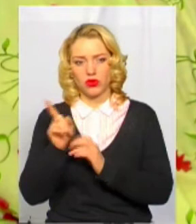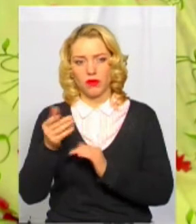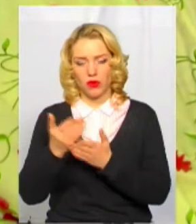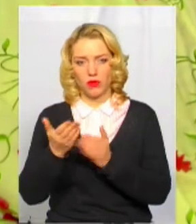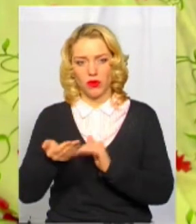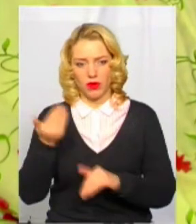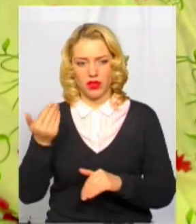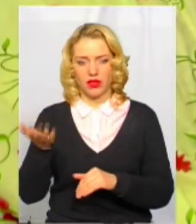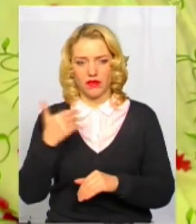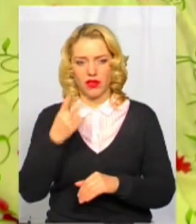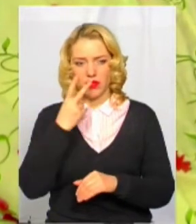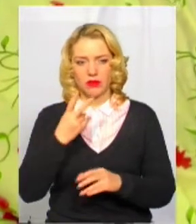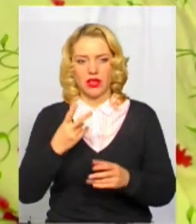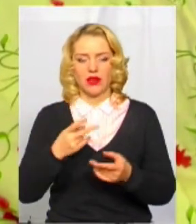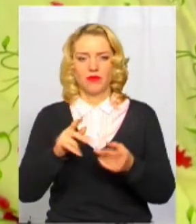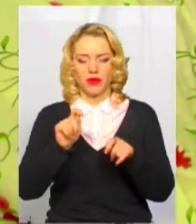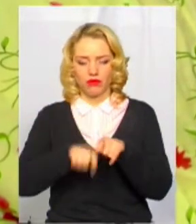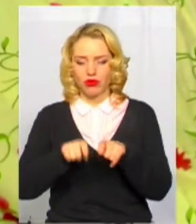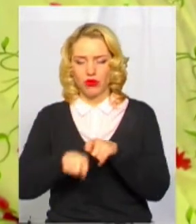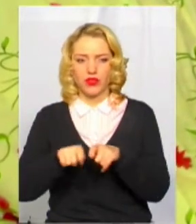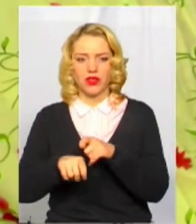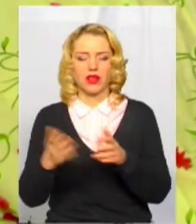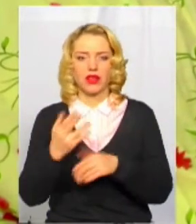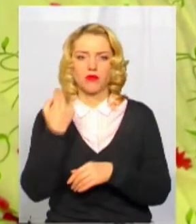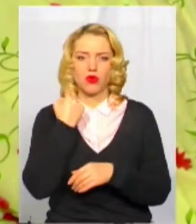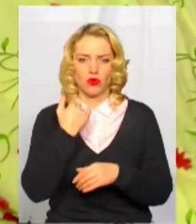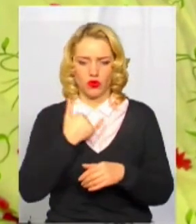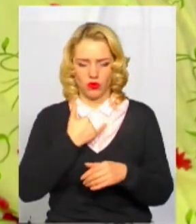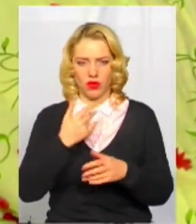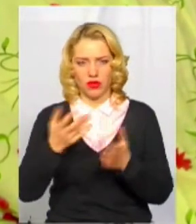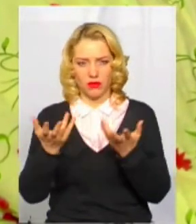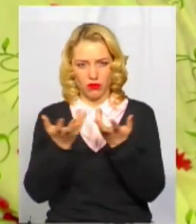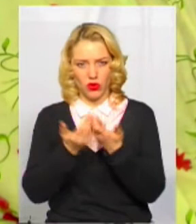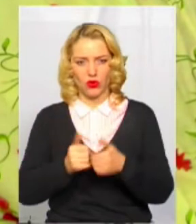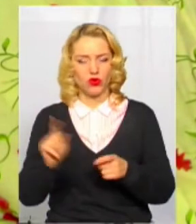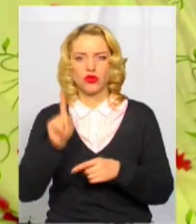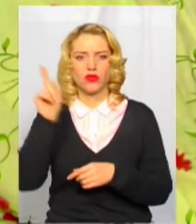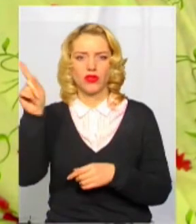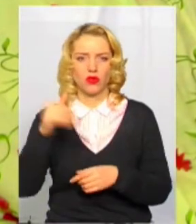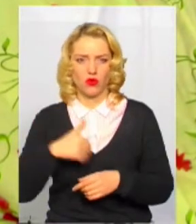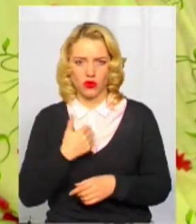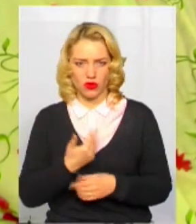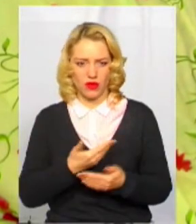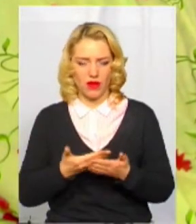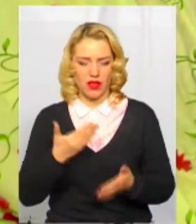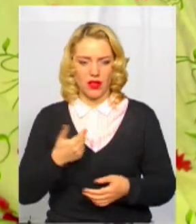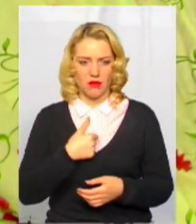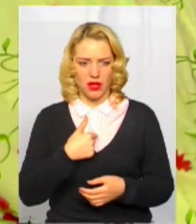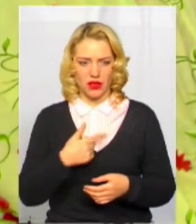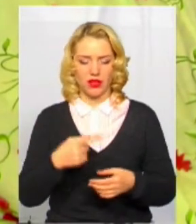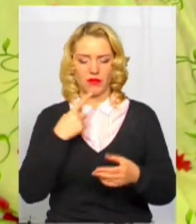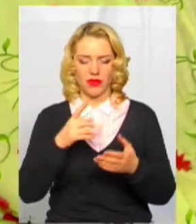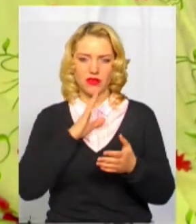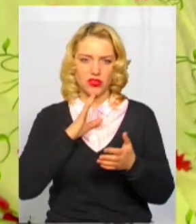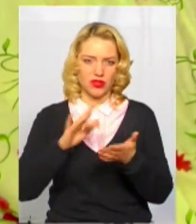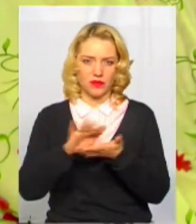каже, є, давай візьми сліжі. Яка в мене заборованість там, що вони мене хочуть? Вона взяла, постала, от того, яка, оце пару минут